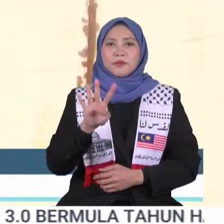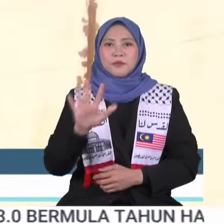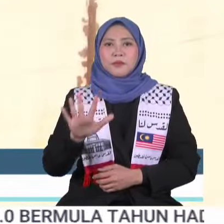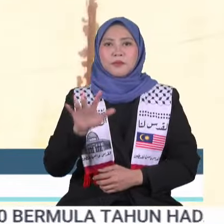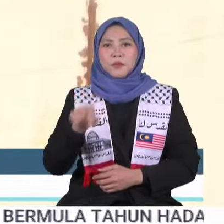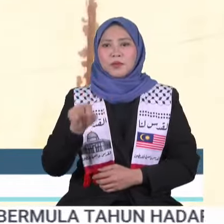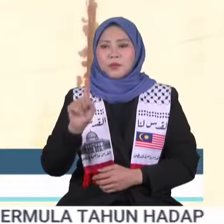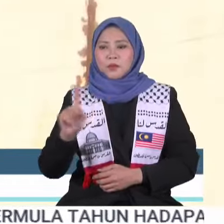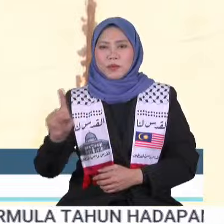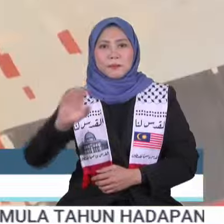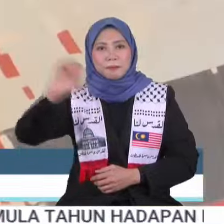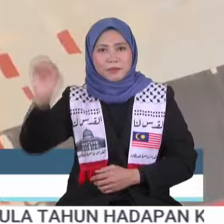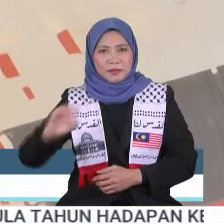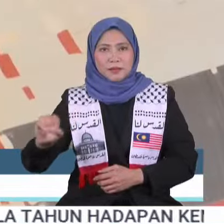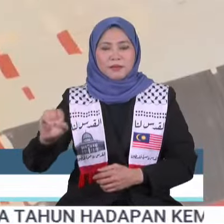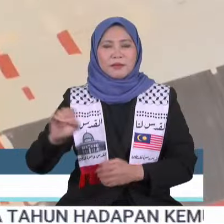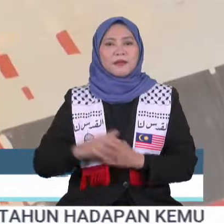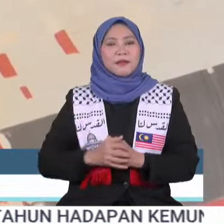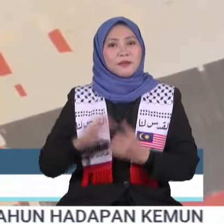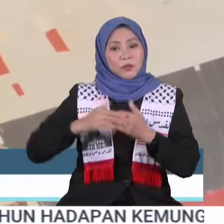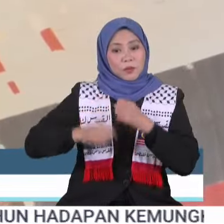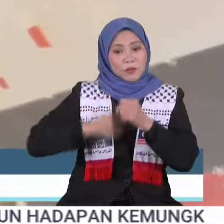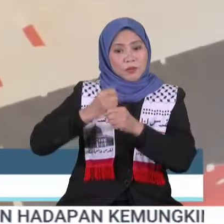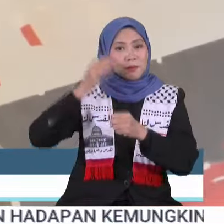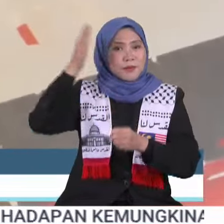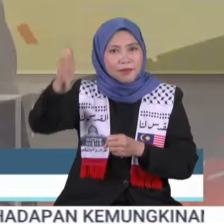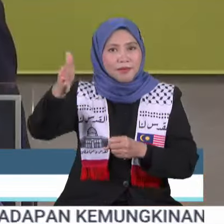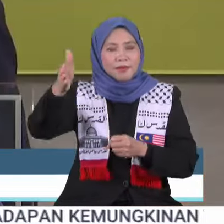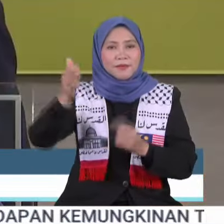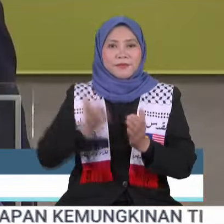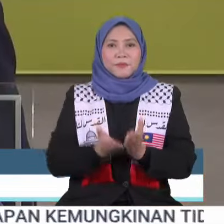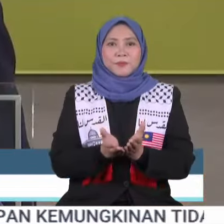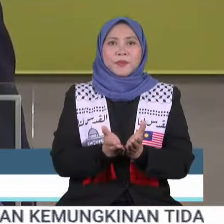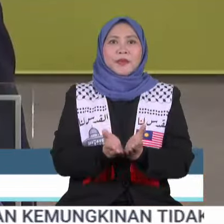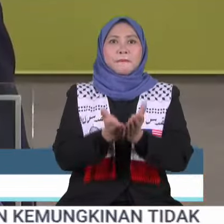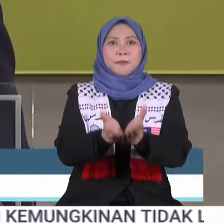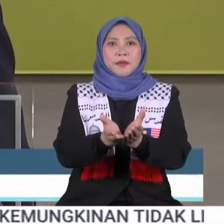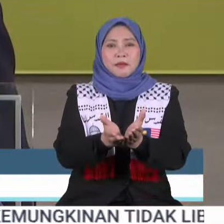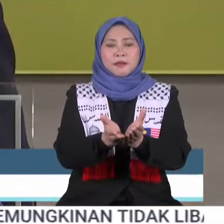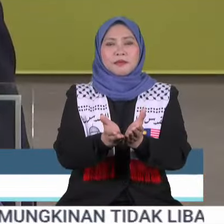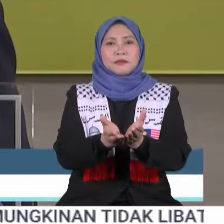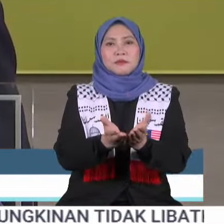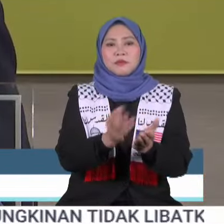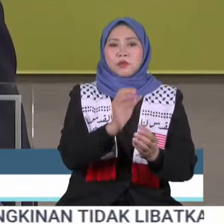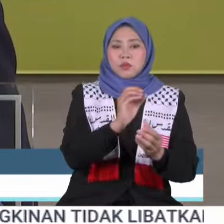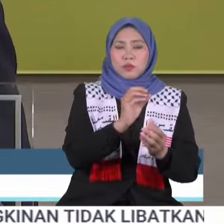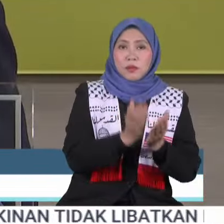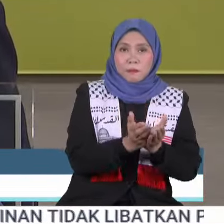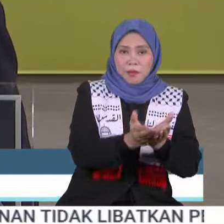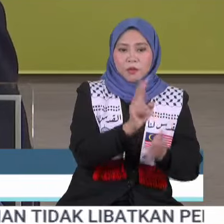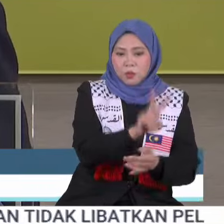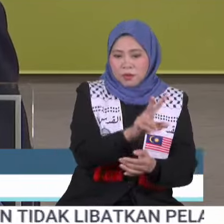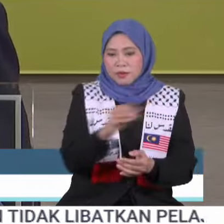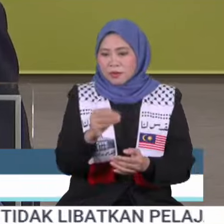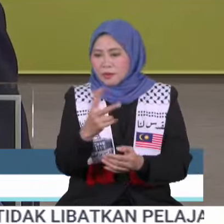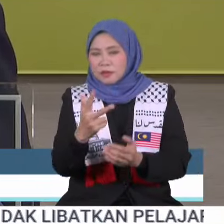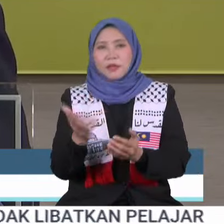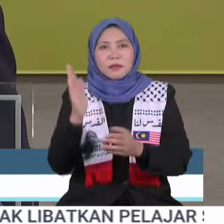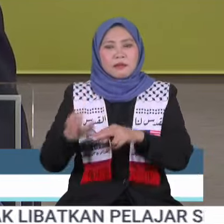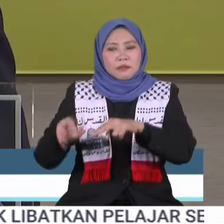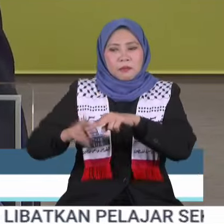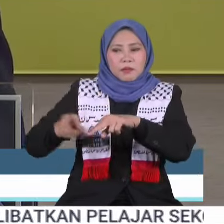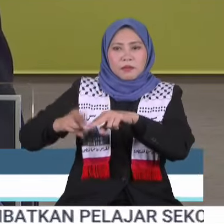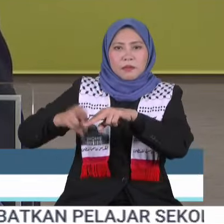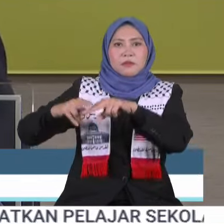44.11% maknanya for next year kapal-kapal lcs 23 45 ni akan meningkatlah